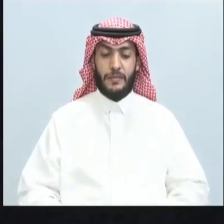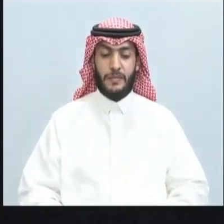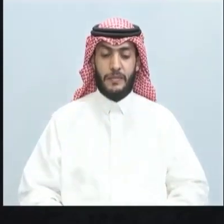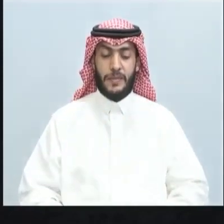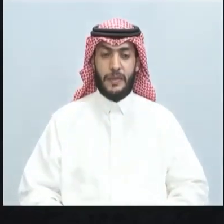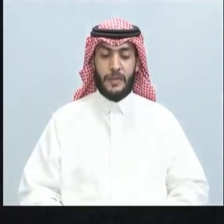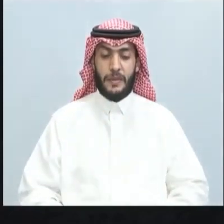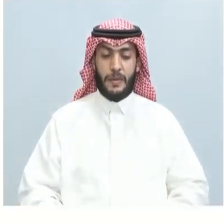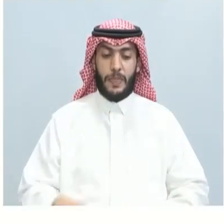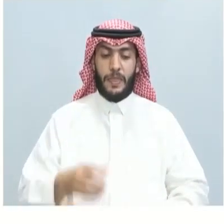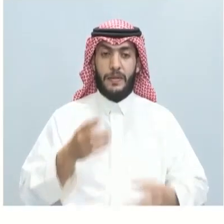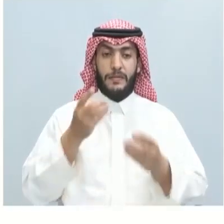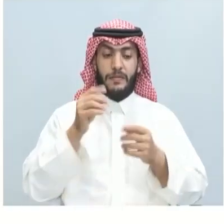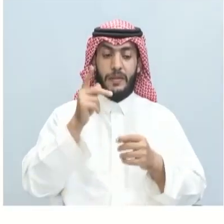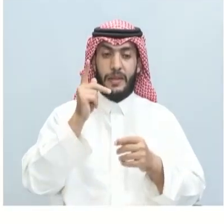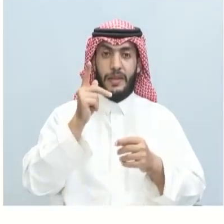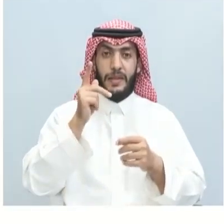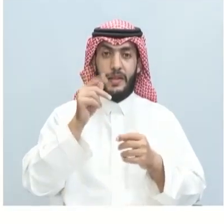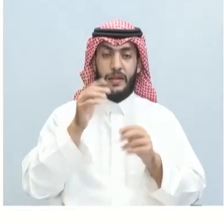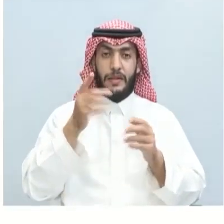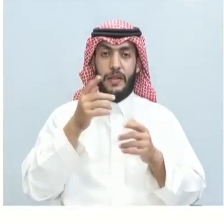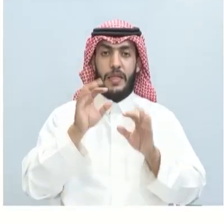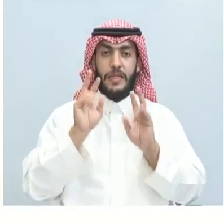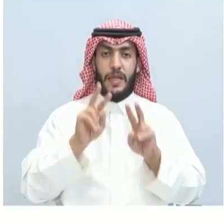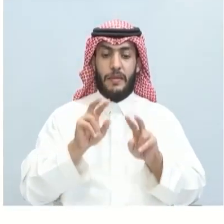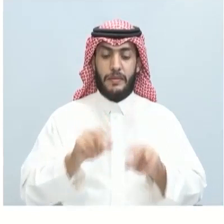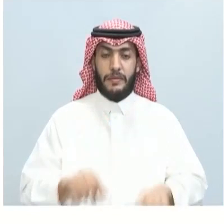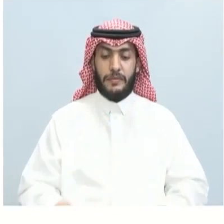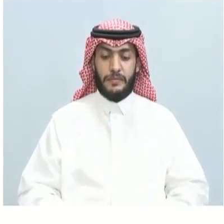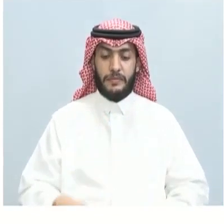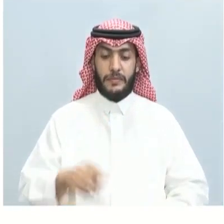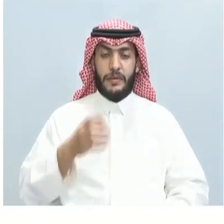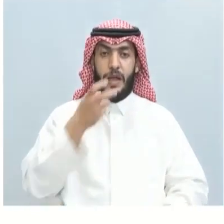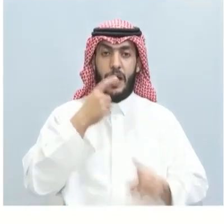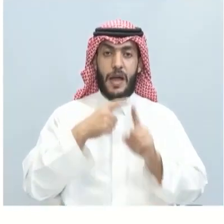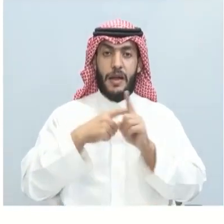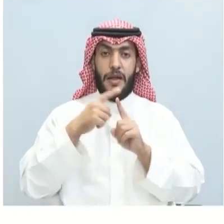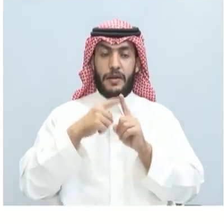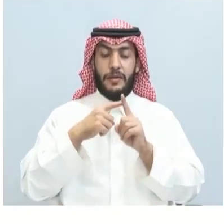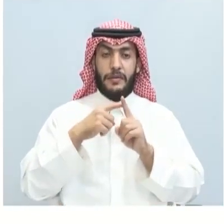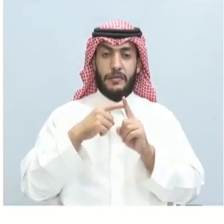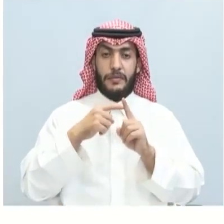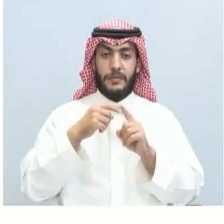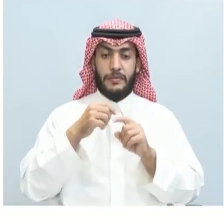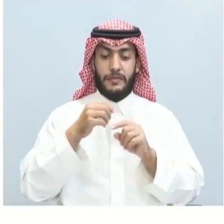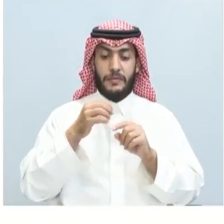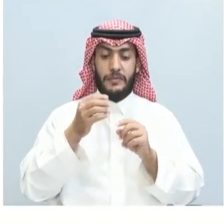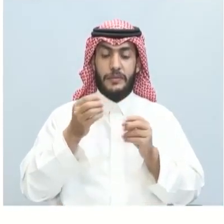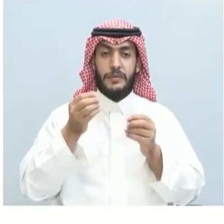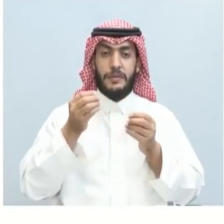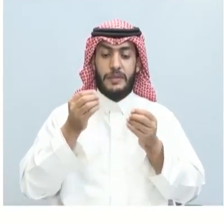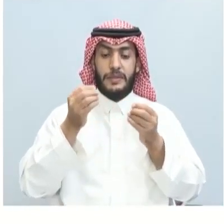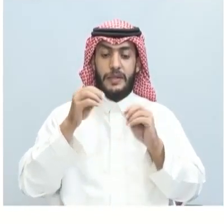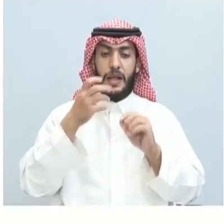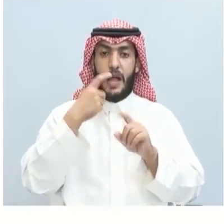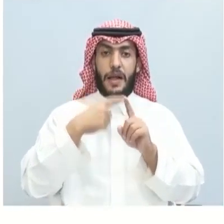لقيمه الكي اي كيو تبقى ثابته درجه الحراره بزياده درجه